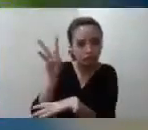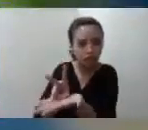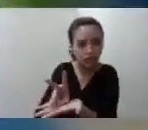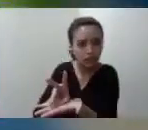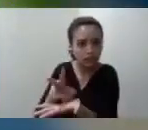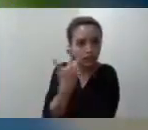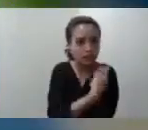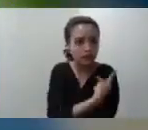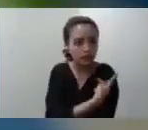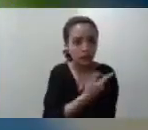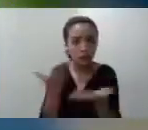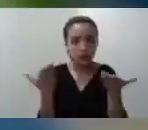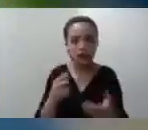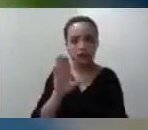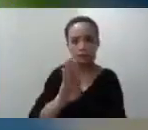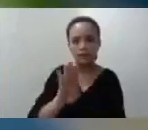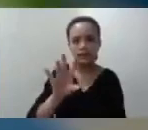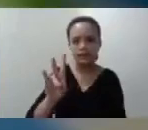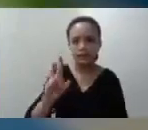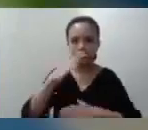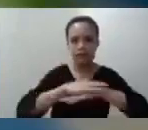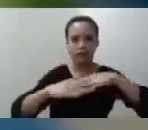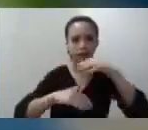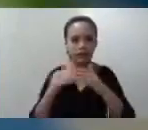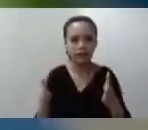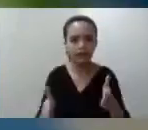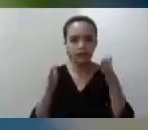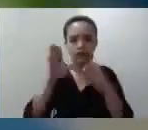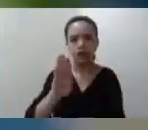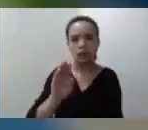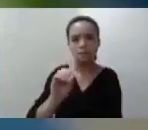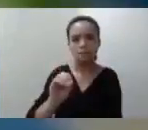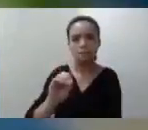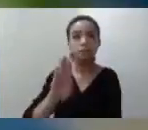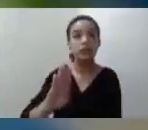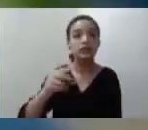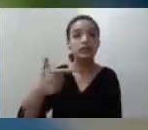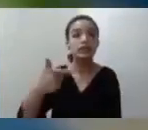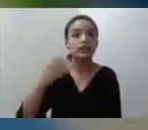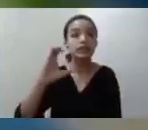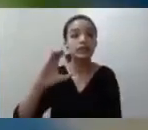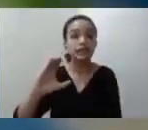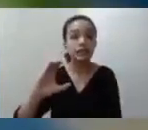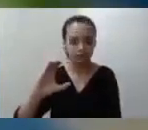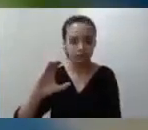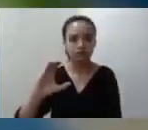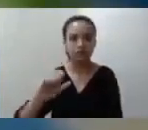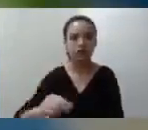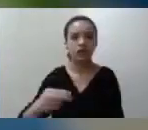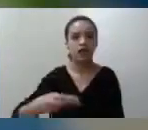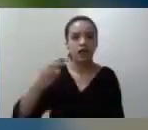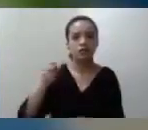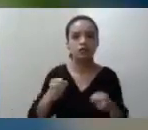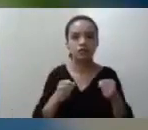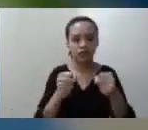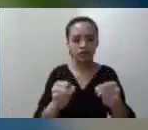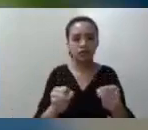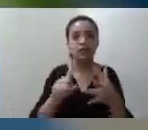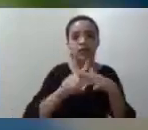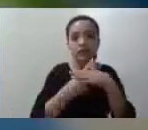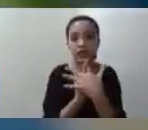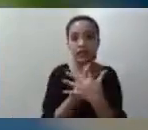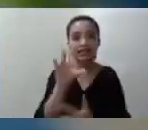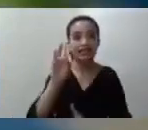Weather Station Survey mula June 23 hanggang 26 na 45% ng mga Pilipino ang gustong magpabakuna. Ito ay